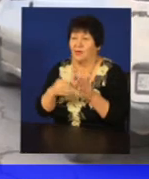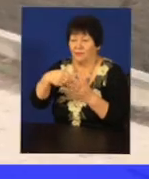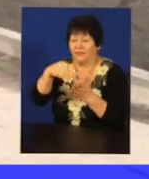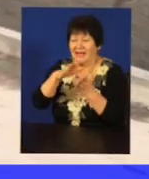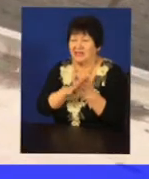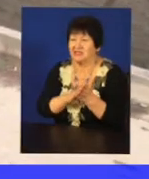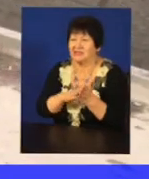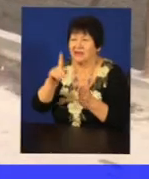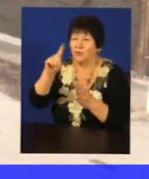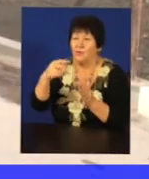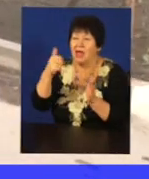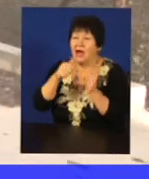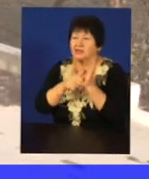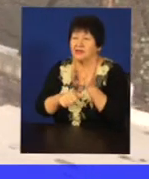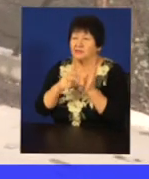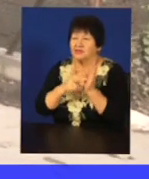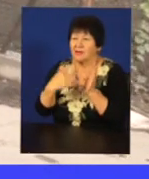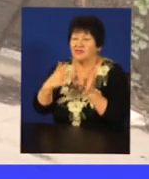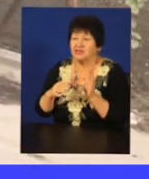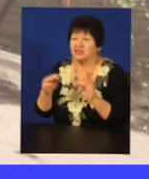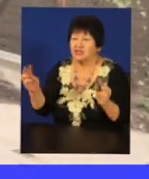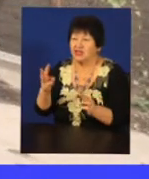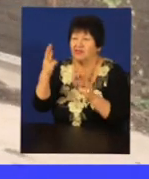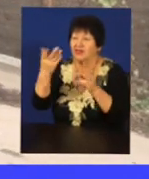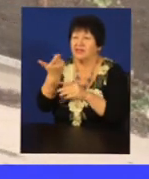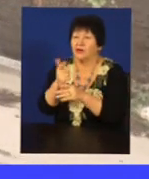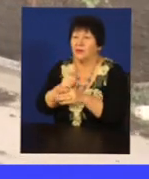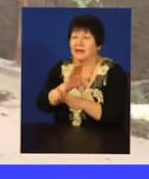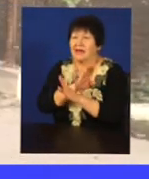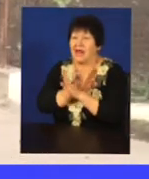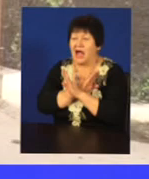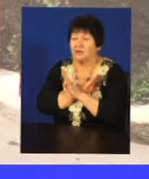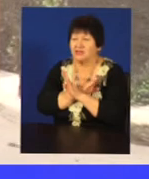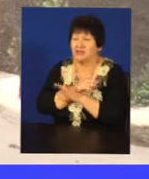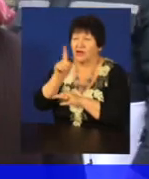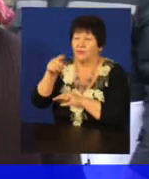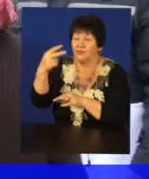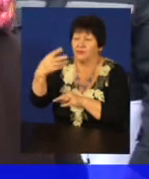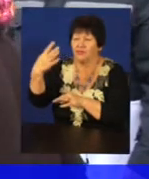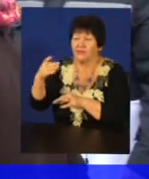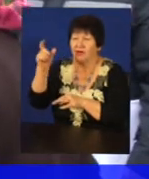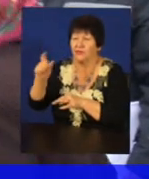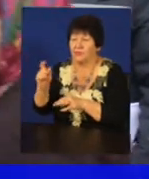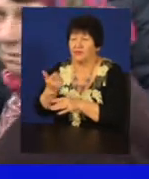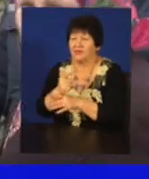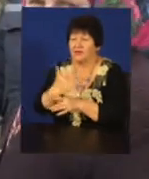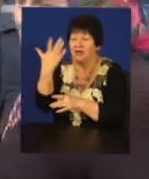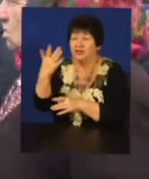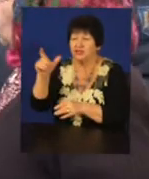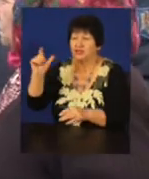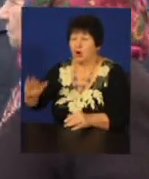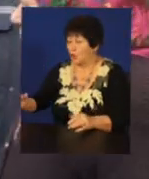înregistrate 1675 de incendii, în urma cărora au decedat 124 de persoane, dintre care 5